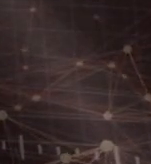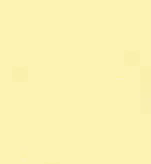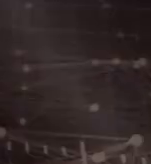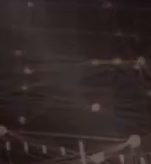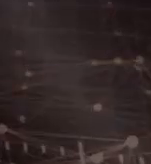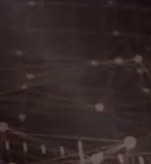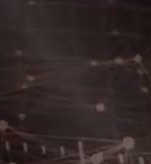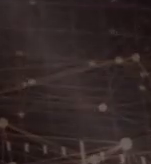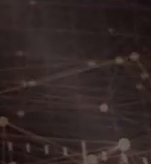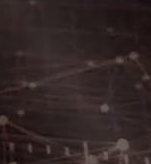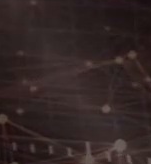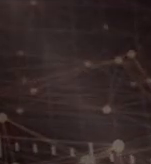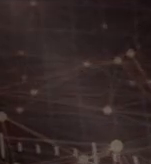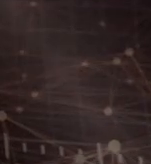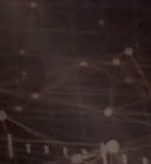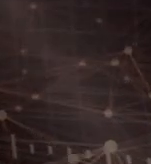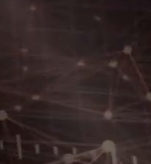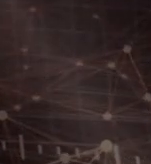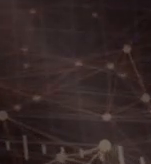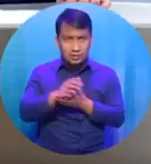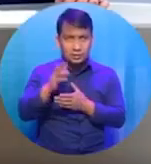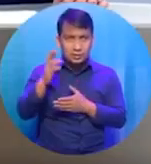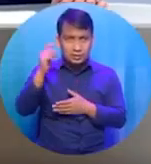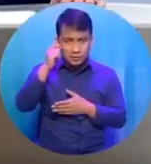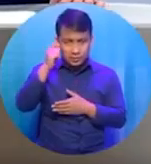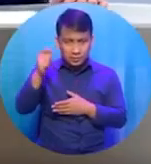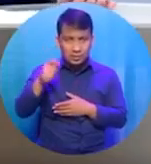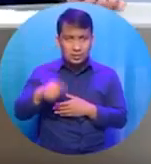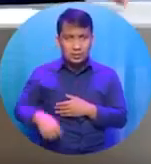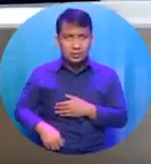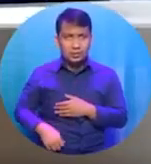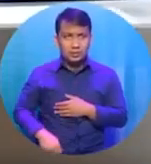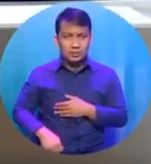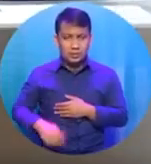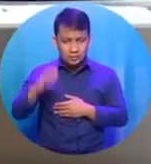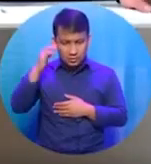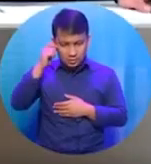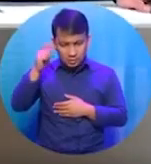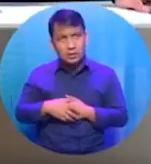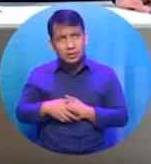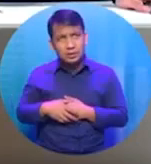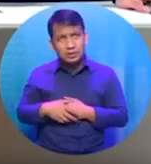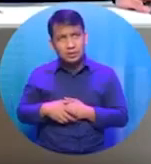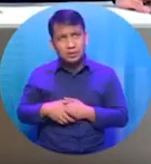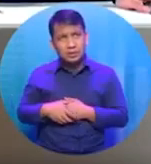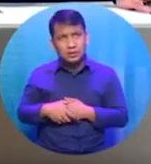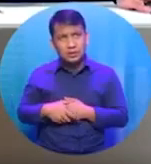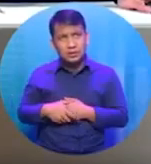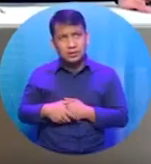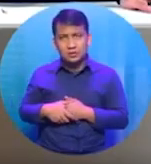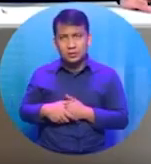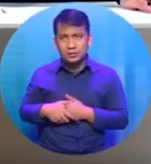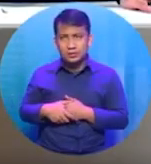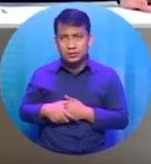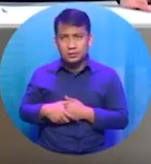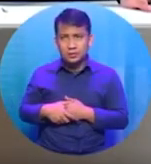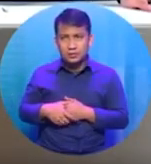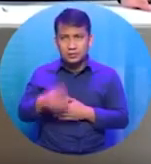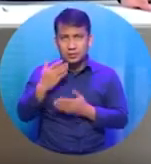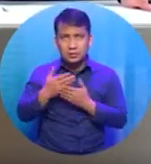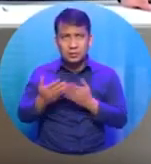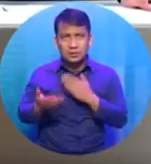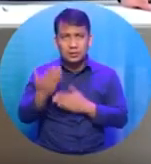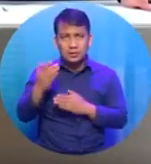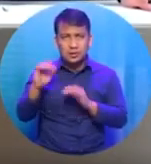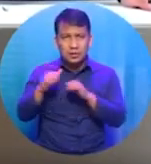tumakas. Makakausap natin ang asawa ni Romali na si Titus Equibal. Sir Titus Equibal. Yes po, sir. Magandang umaga po,